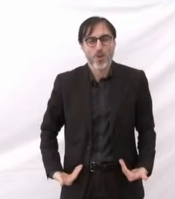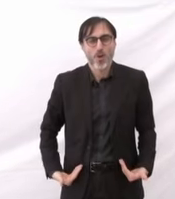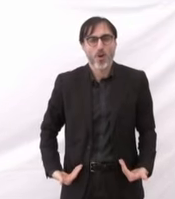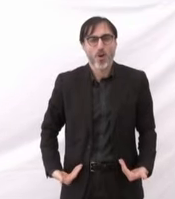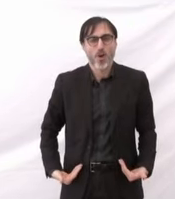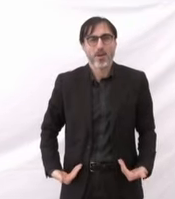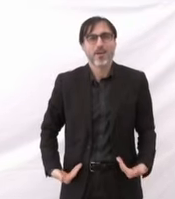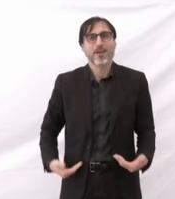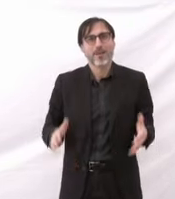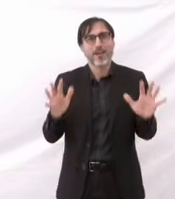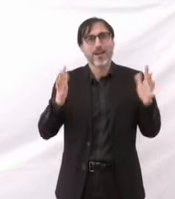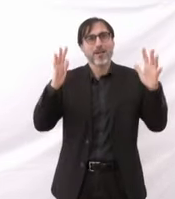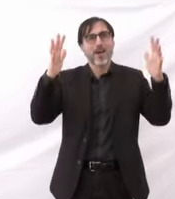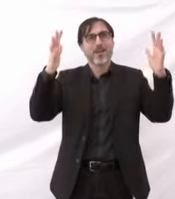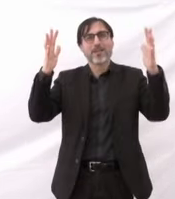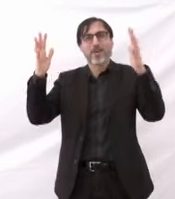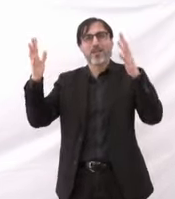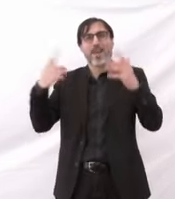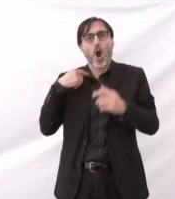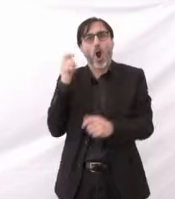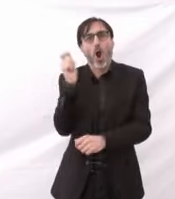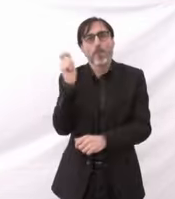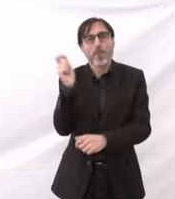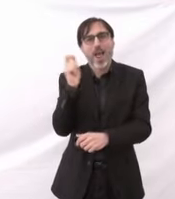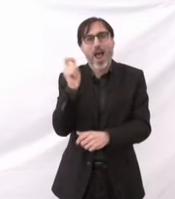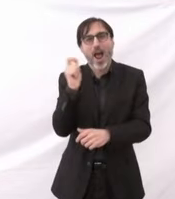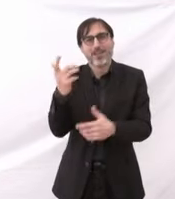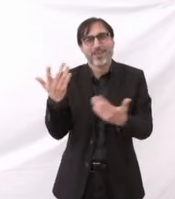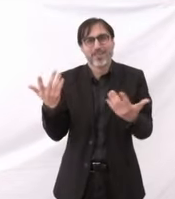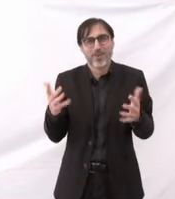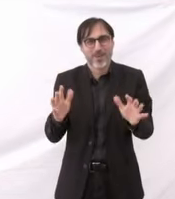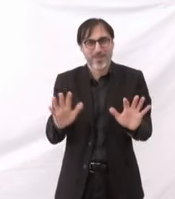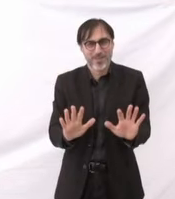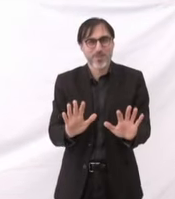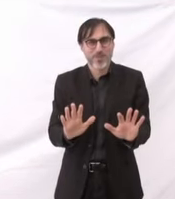E beh, battere le mani per uno che compie gli anni. Oh.